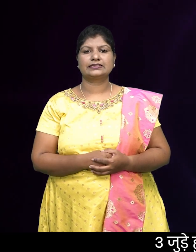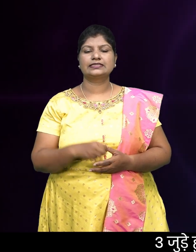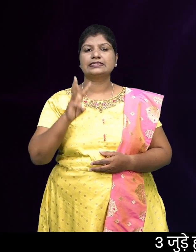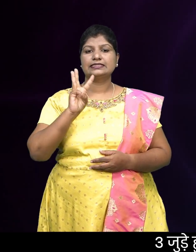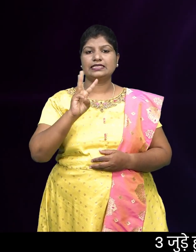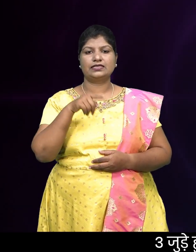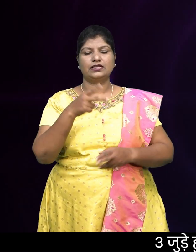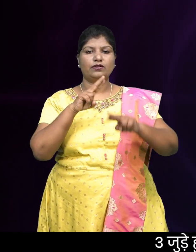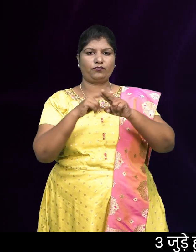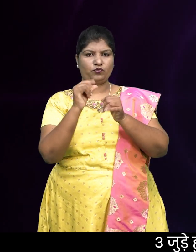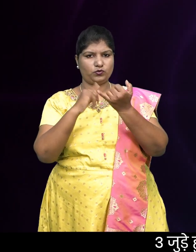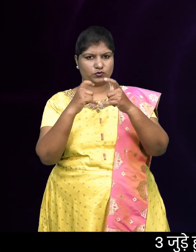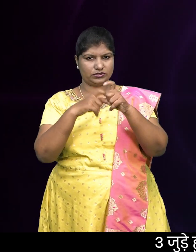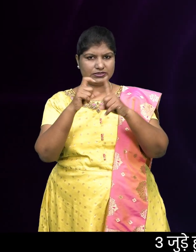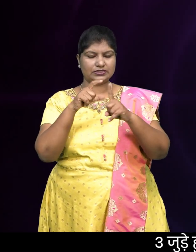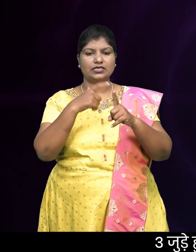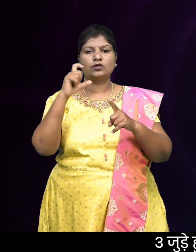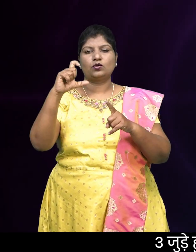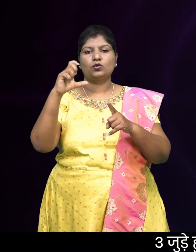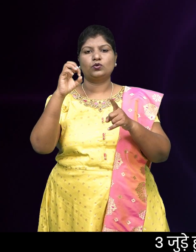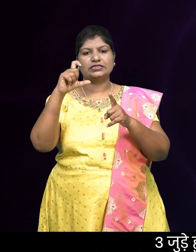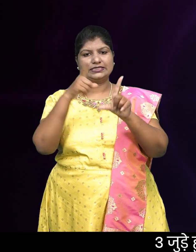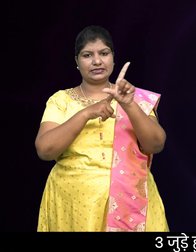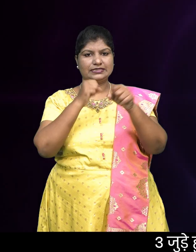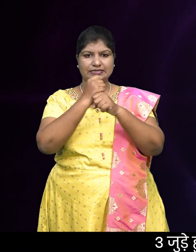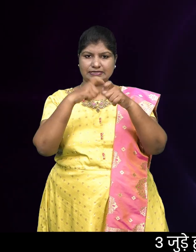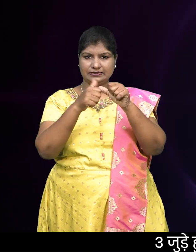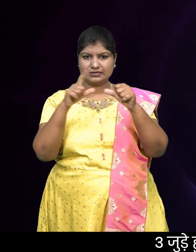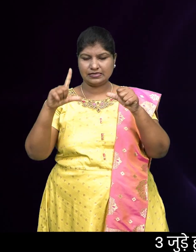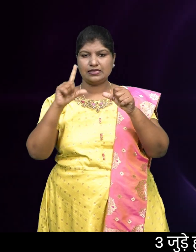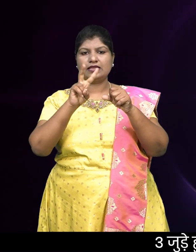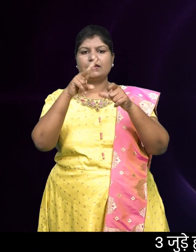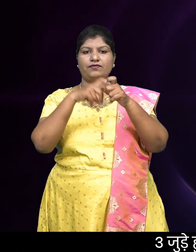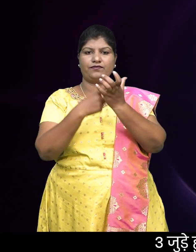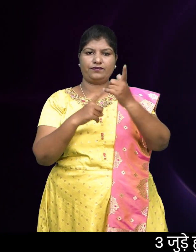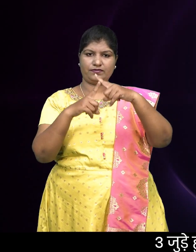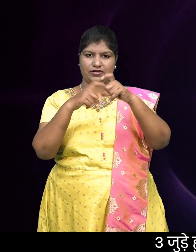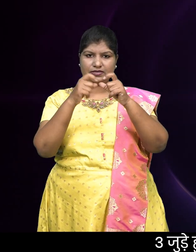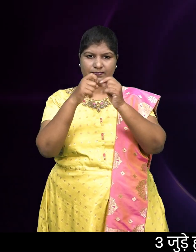तीन जुड़े हुए गुदास्ती संबंधी कशेरुका होते हैं।